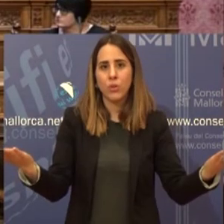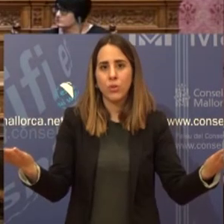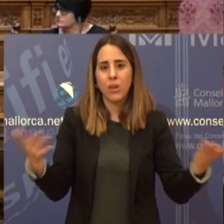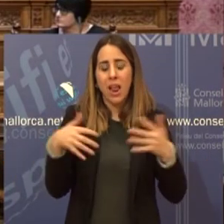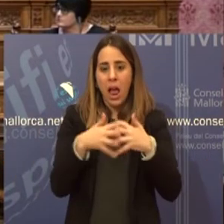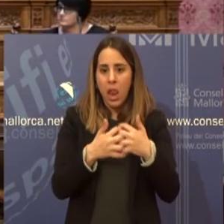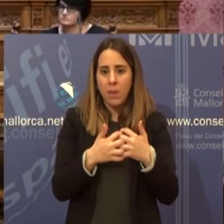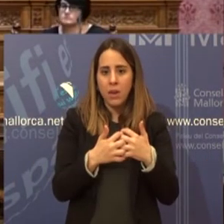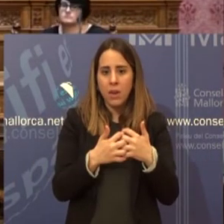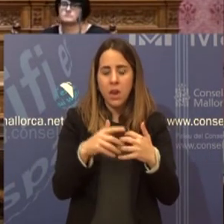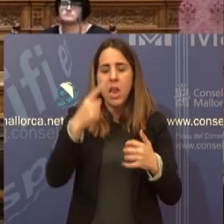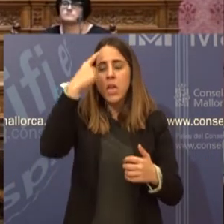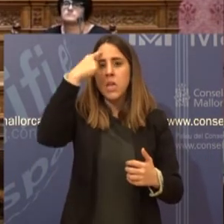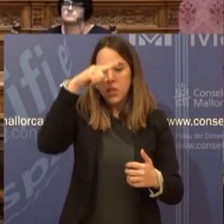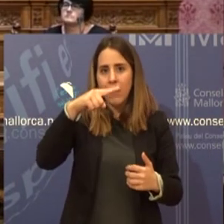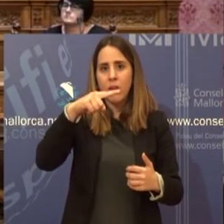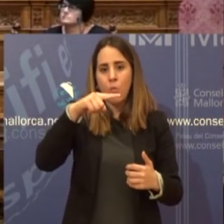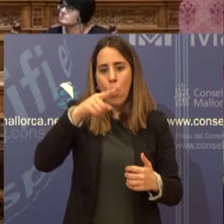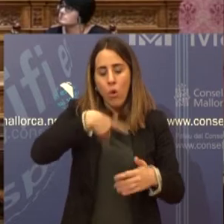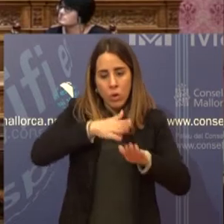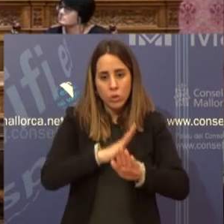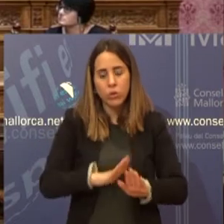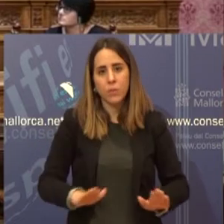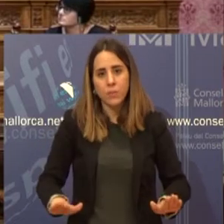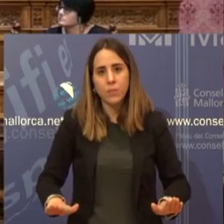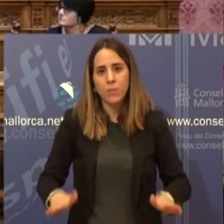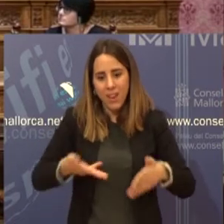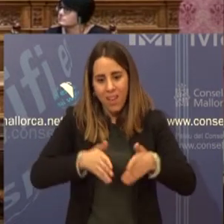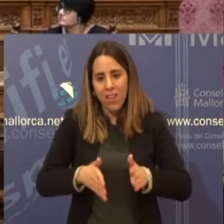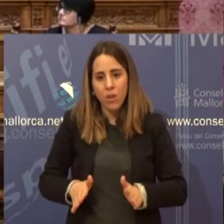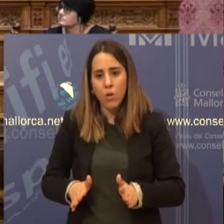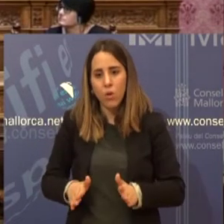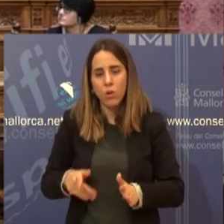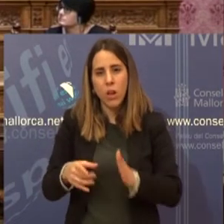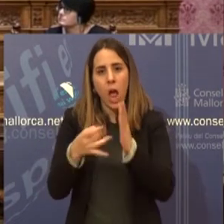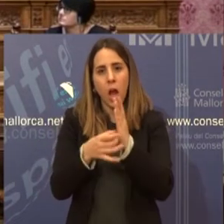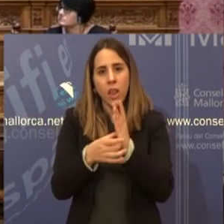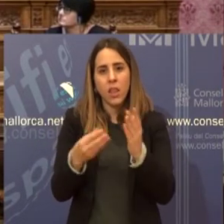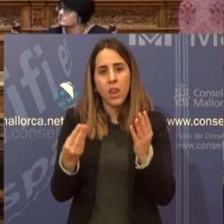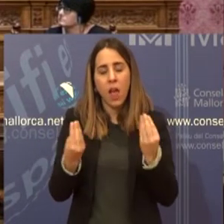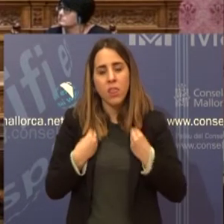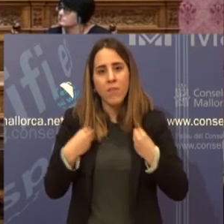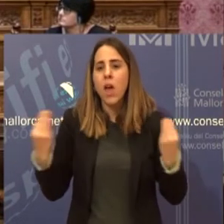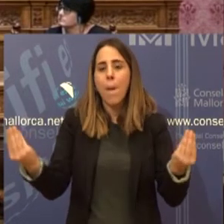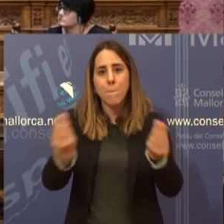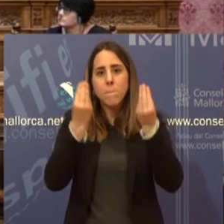Si no vol, però, nosaltres estem convençuts que els nostres fills tindran una millor qualitat de